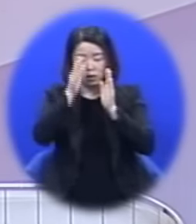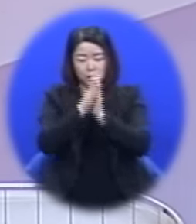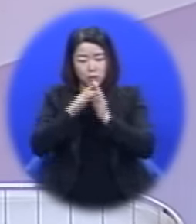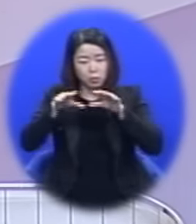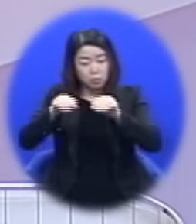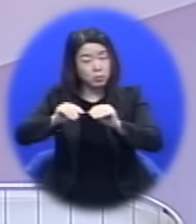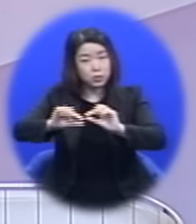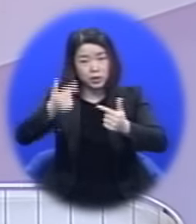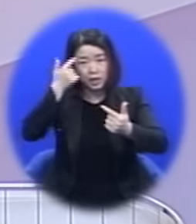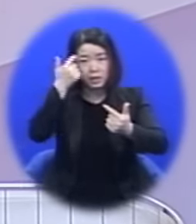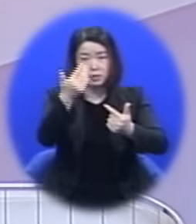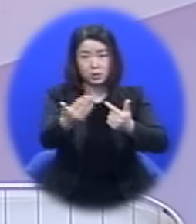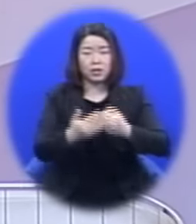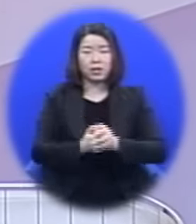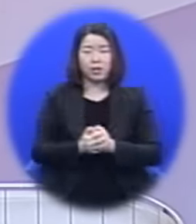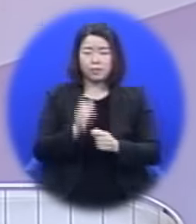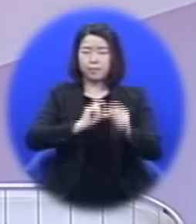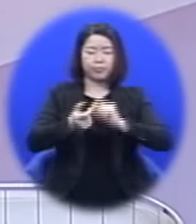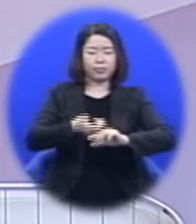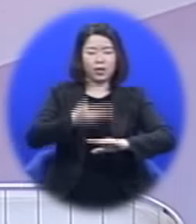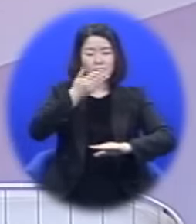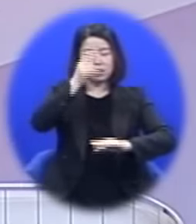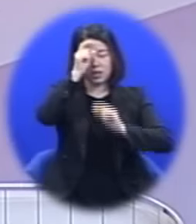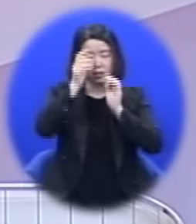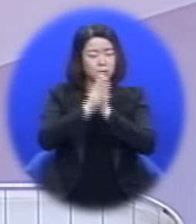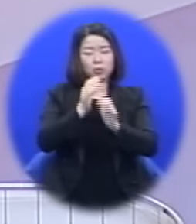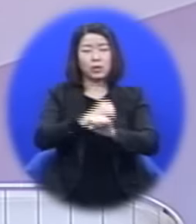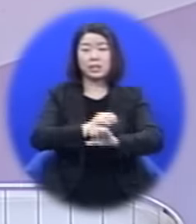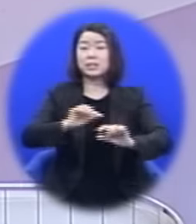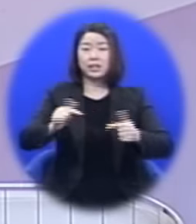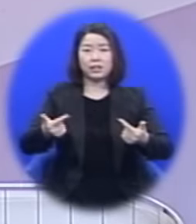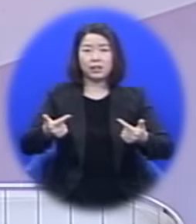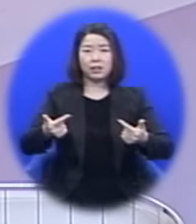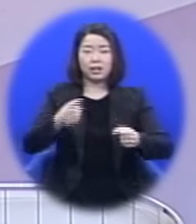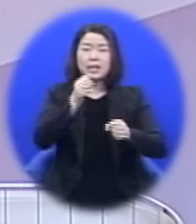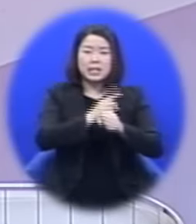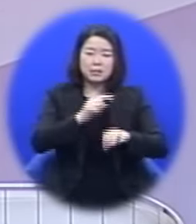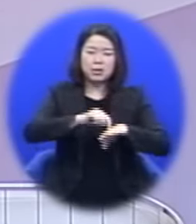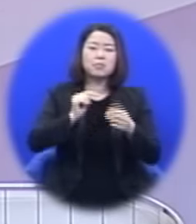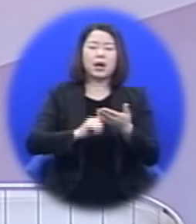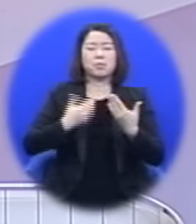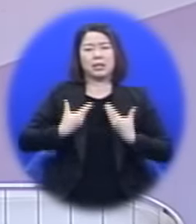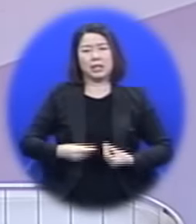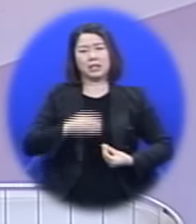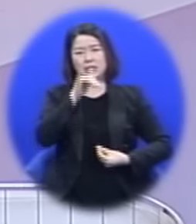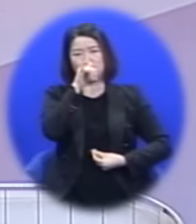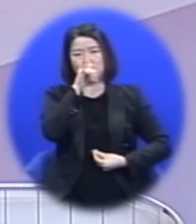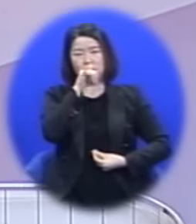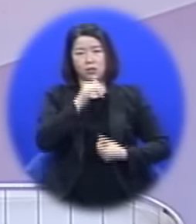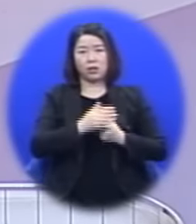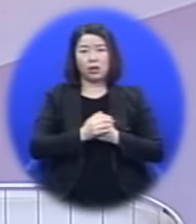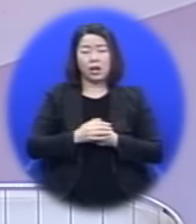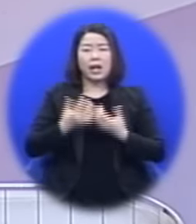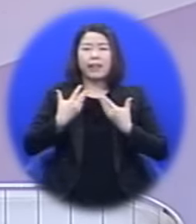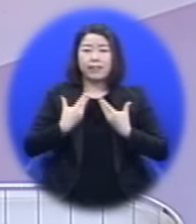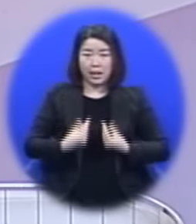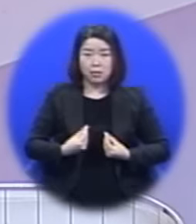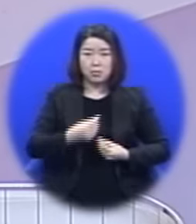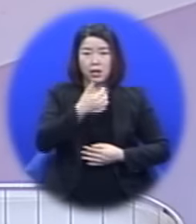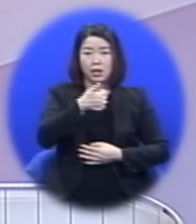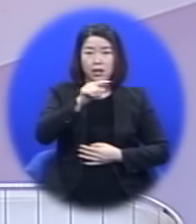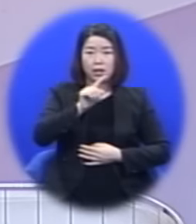않습니까? 더 이상 기도도 하지 않아요. 이미 마음에 낙심이 된 것, 낭망이라는